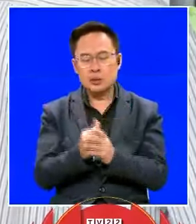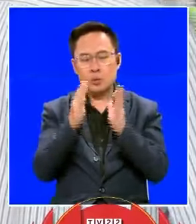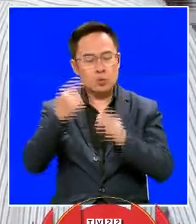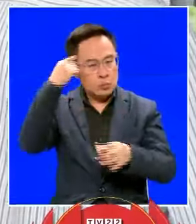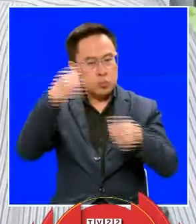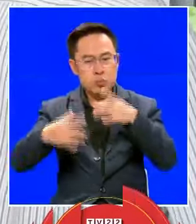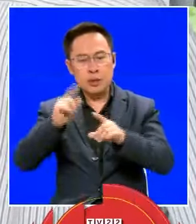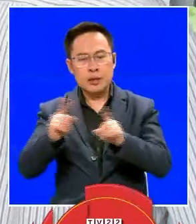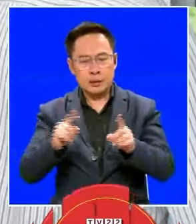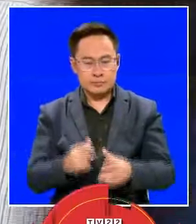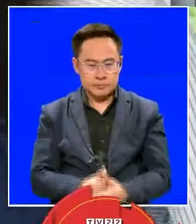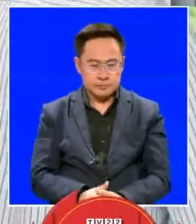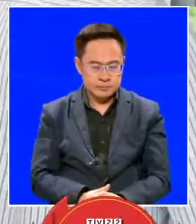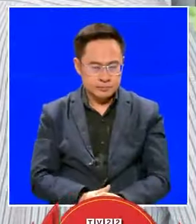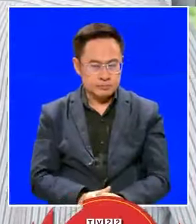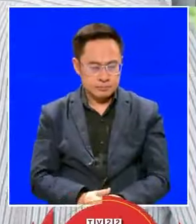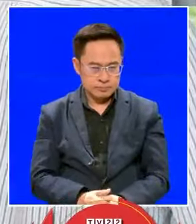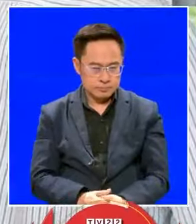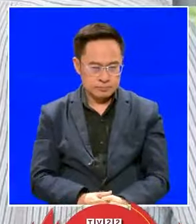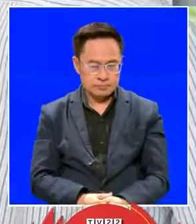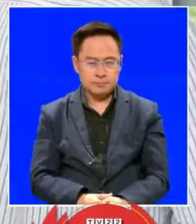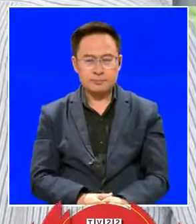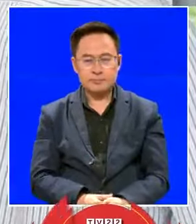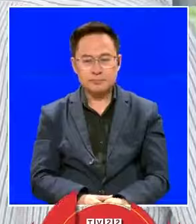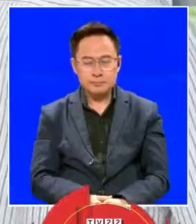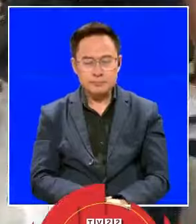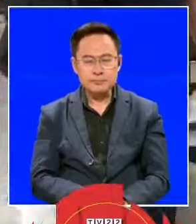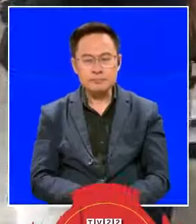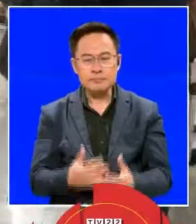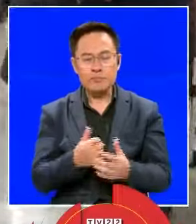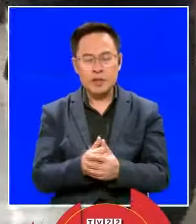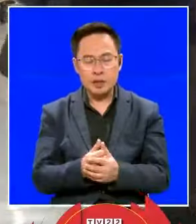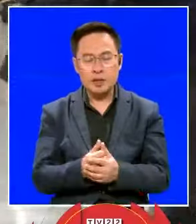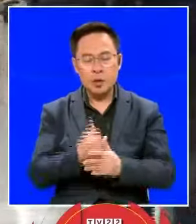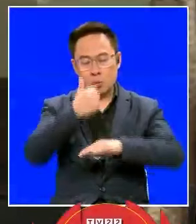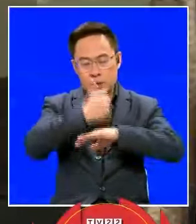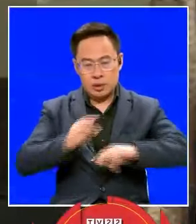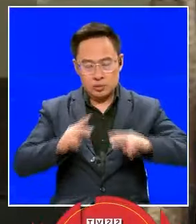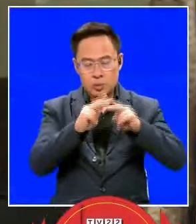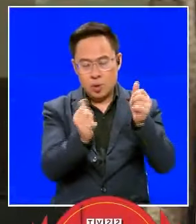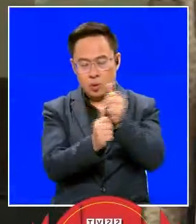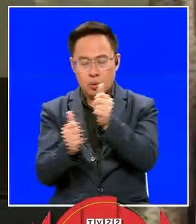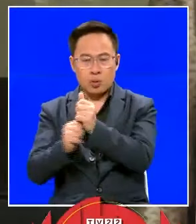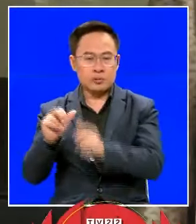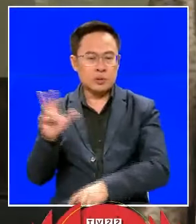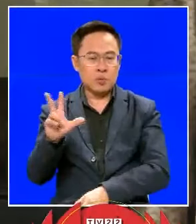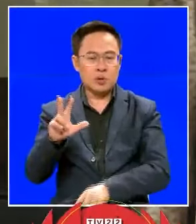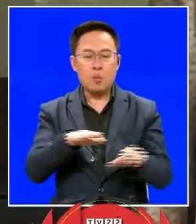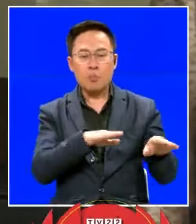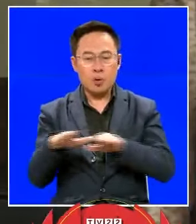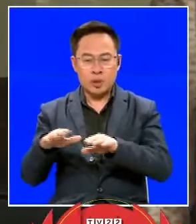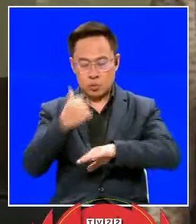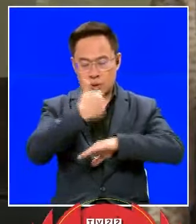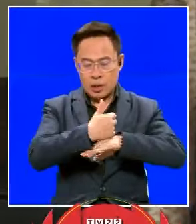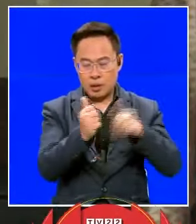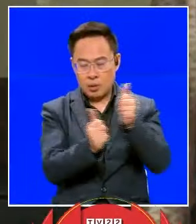โอหแต่เมื่อกี้นี่มาครบเลยนะ 3อรหันต์กระทรวงการคลังตอนนี้คือนานๆนะเราจะได้เห็นแบบว่ามายืนกันพร้อมหน้าพร้อมตาแบบนี้